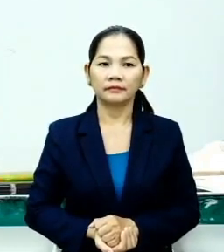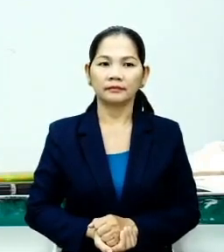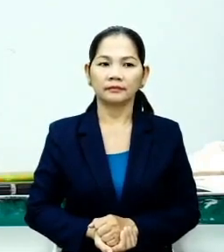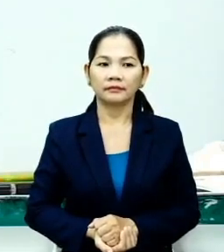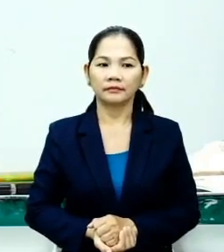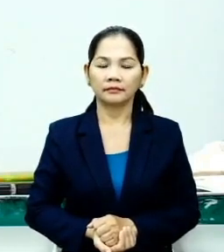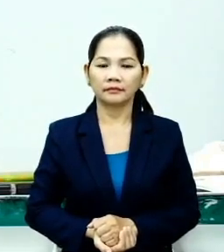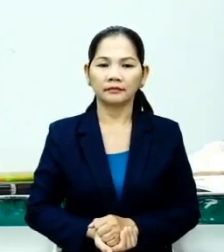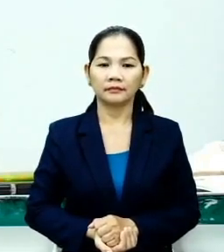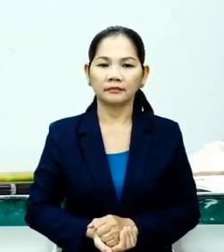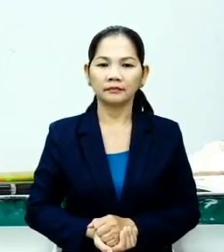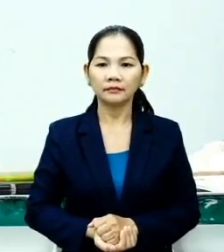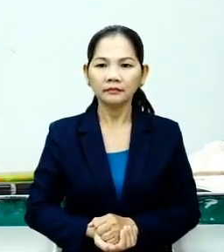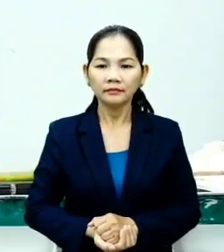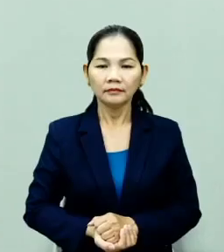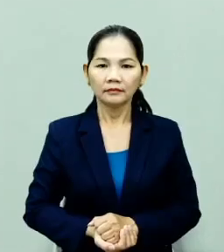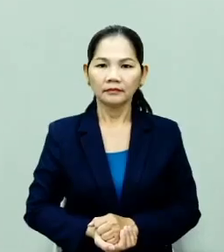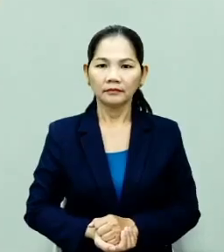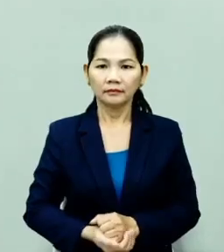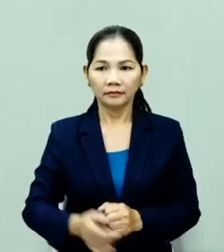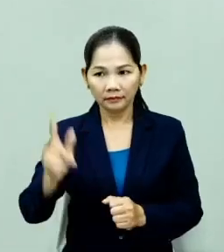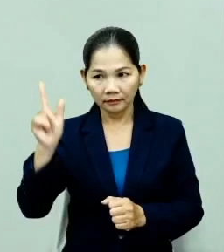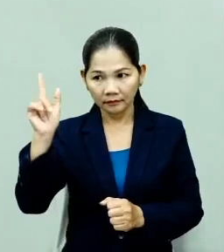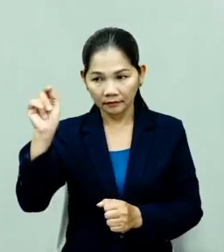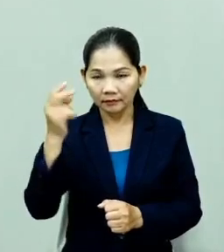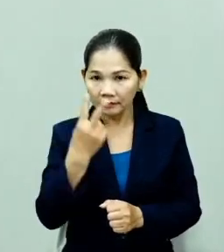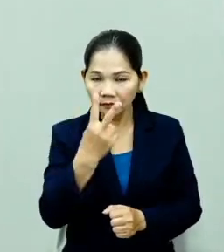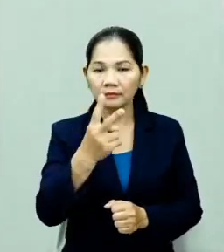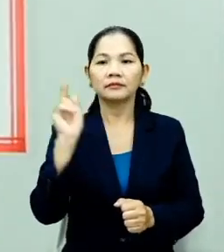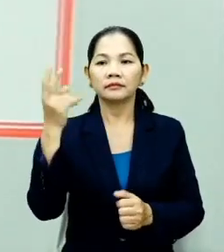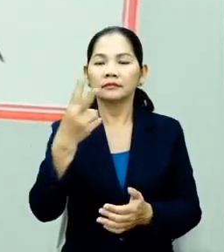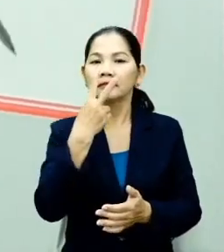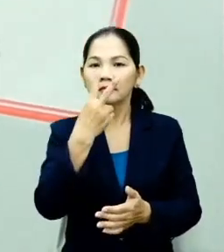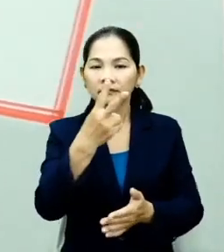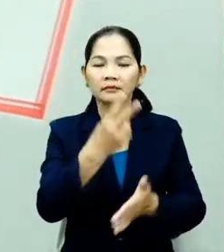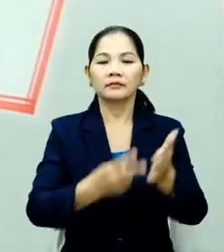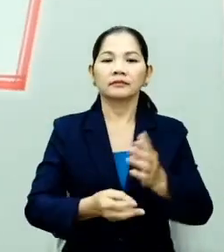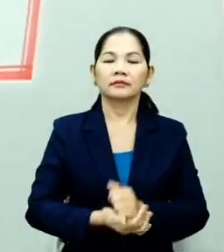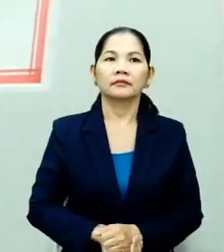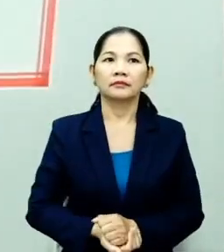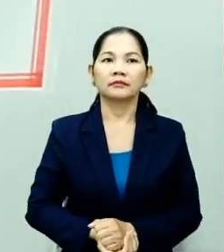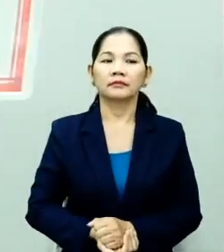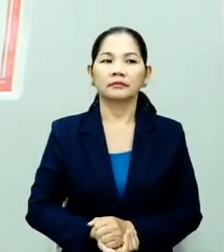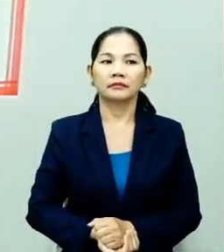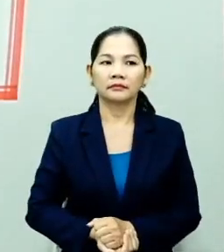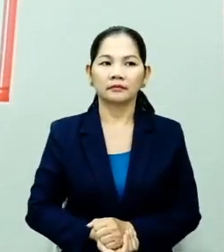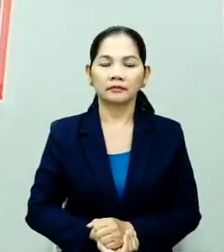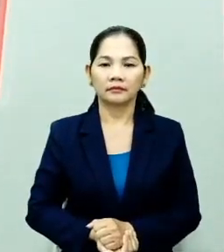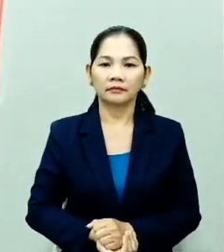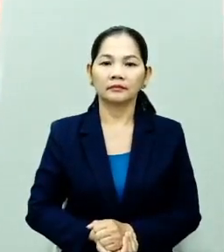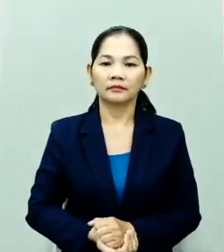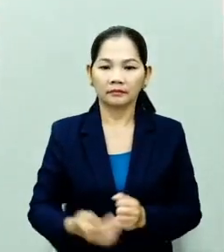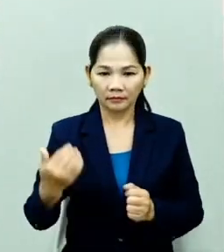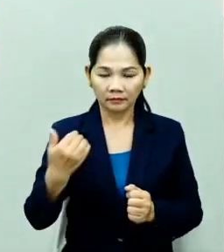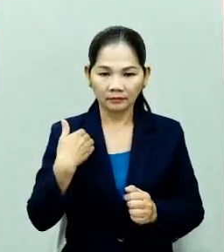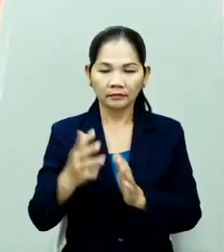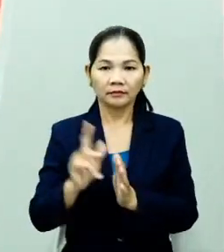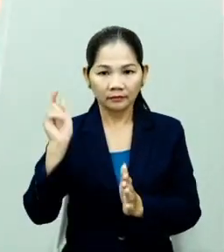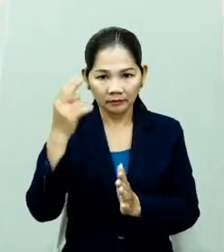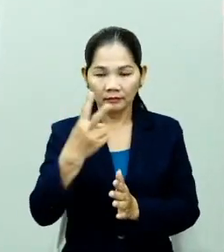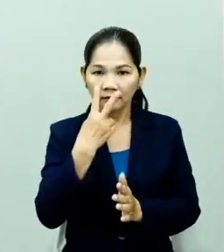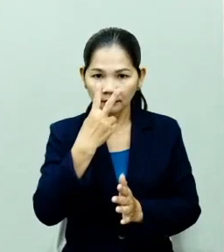tên tên cha rụp mê rụp ở vấy con cha con mơ mơ cha rụp ní cứ chê